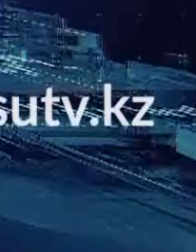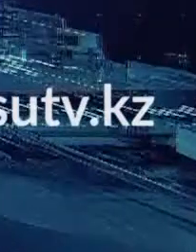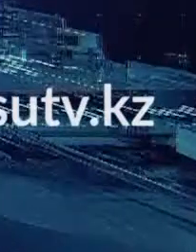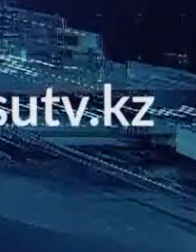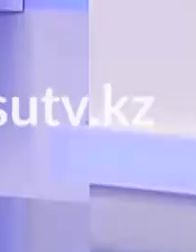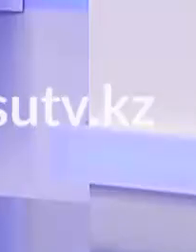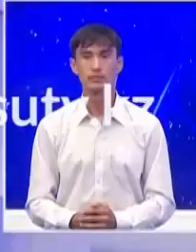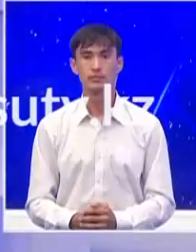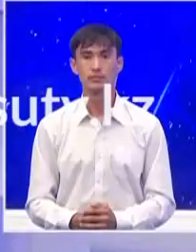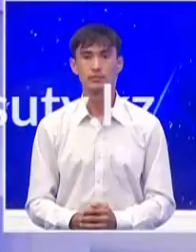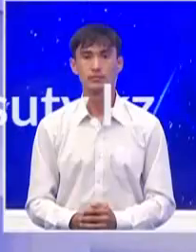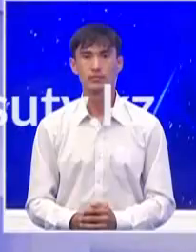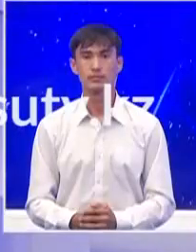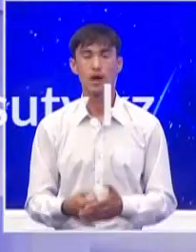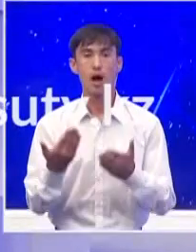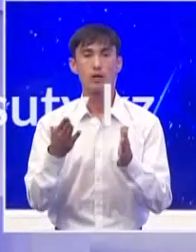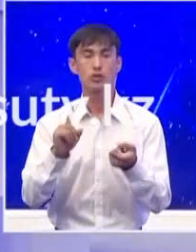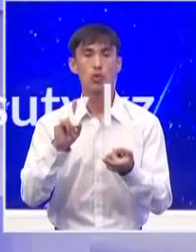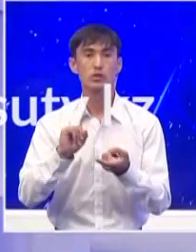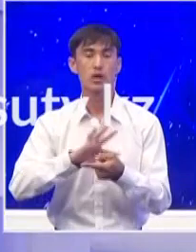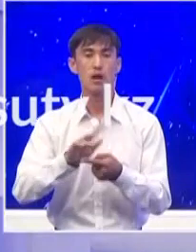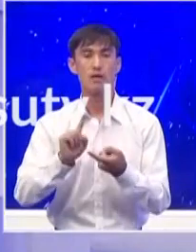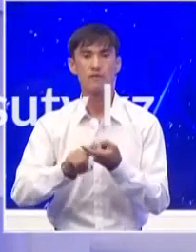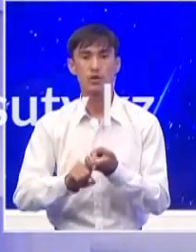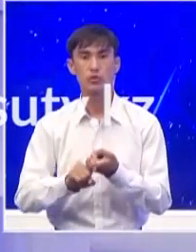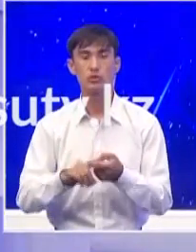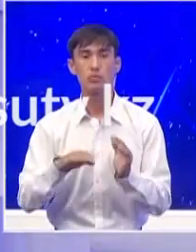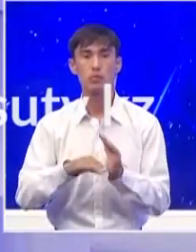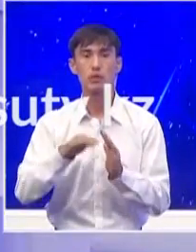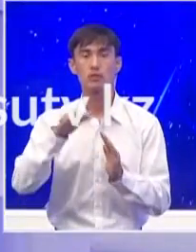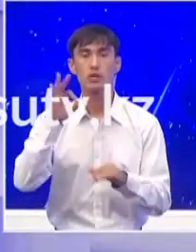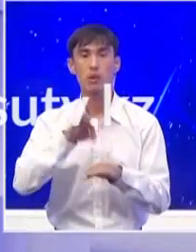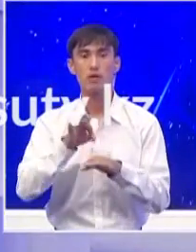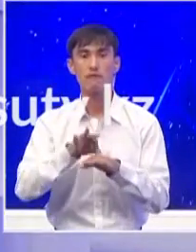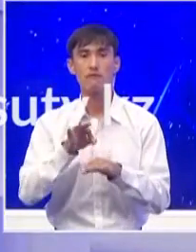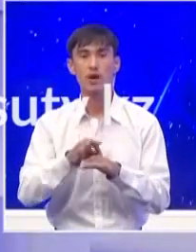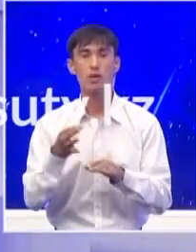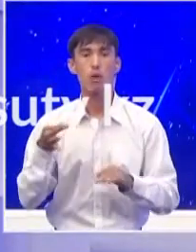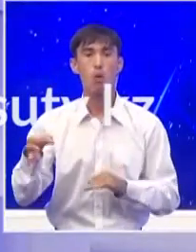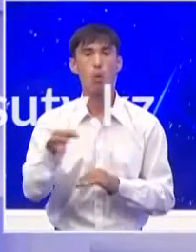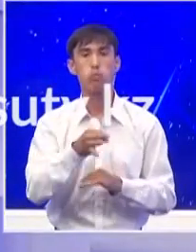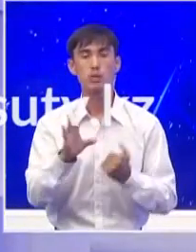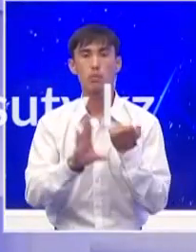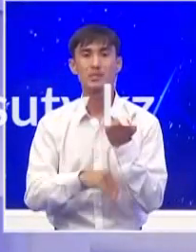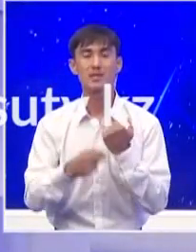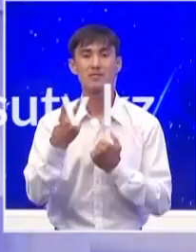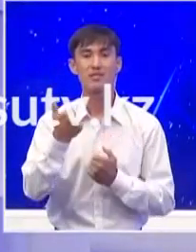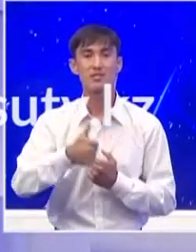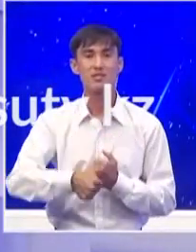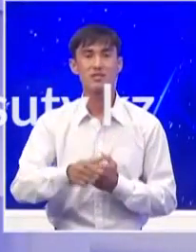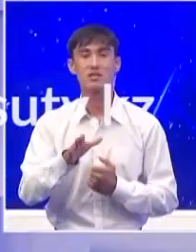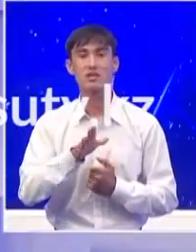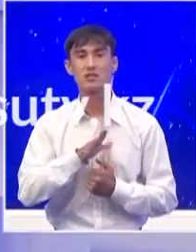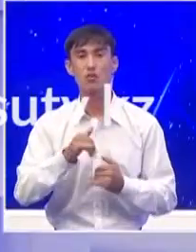а ситуации с коронавирусом темп прироста заболевания по области за последние 2 недели а